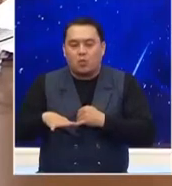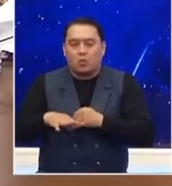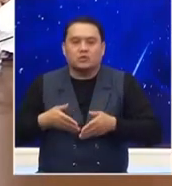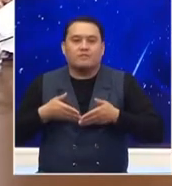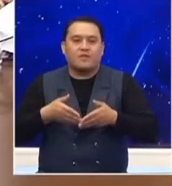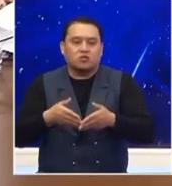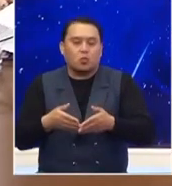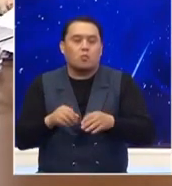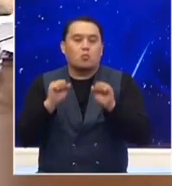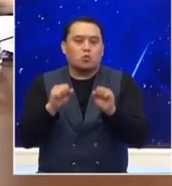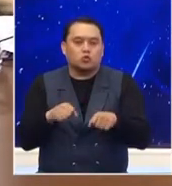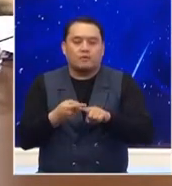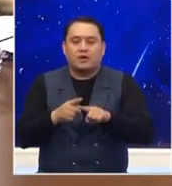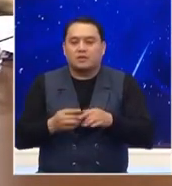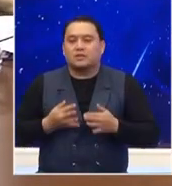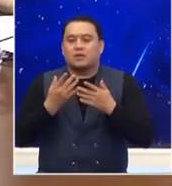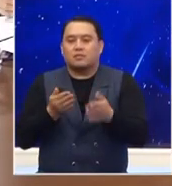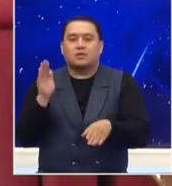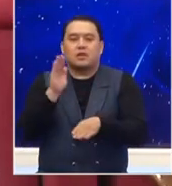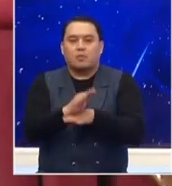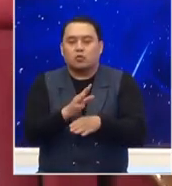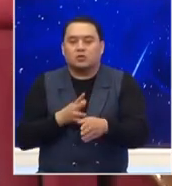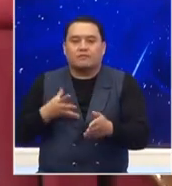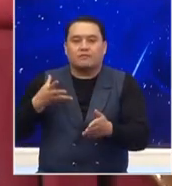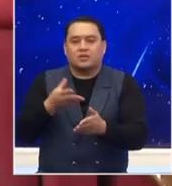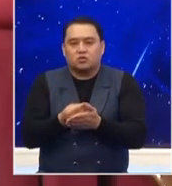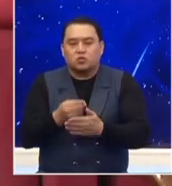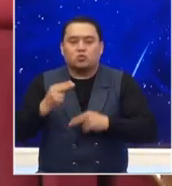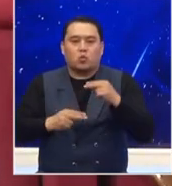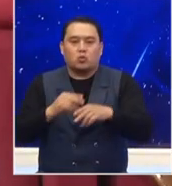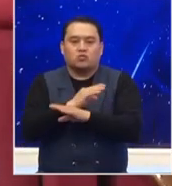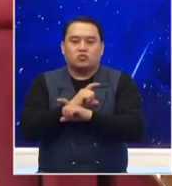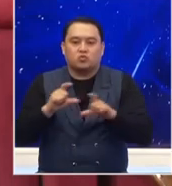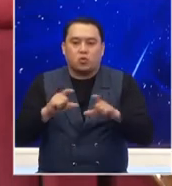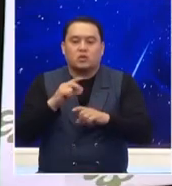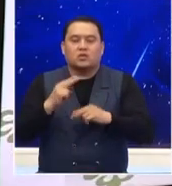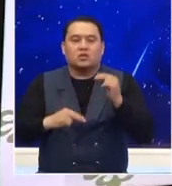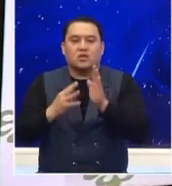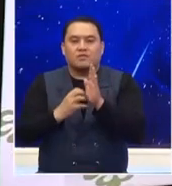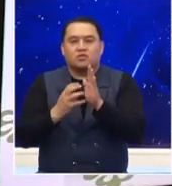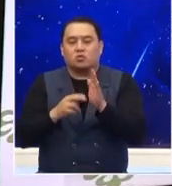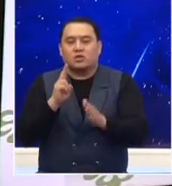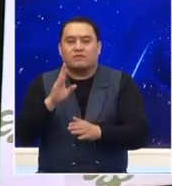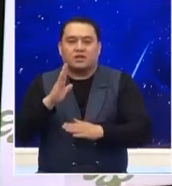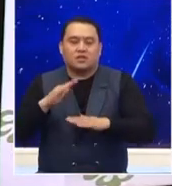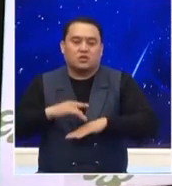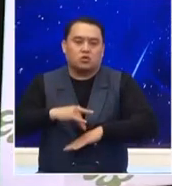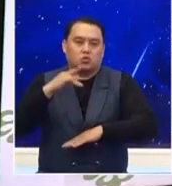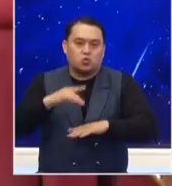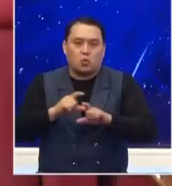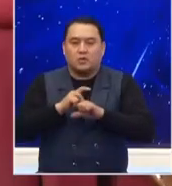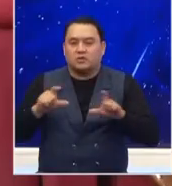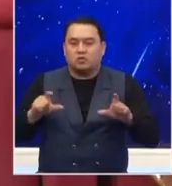площади. Еще один важный вопрос, требующий дополнительного вливания – строительство школы в Капшагае на 900 мест и 20-квартирный арендный дом в